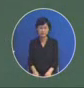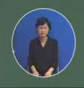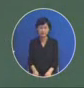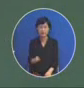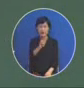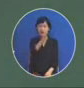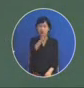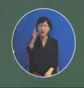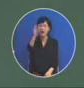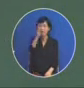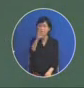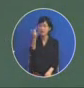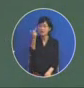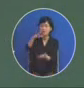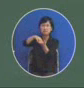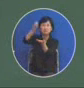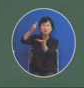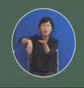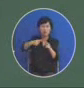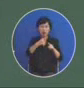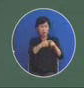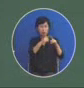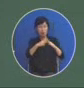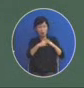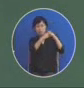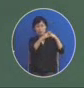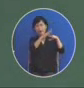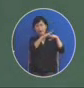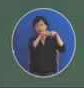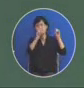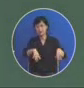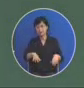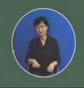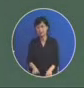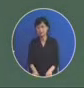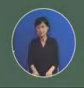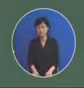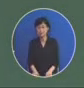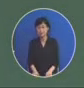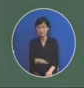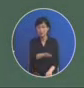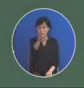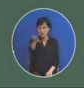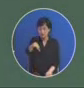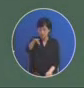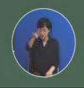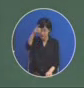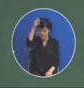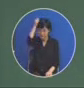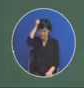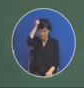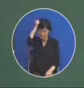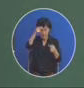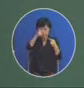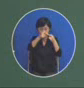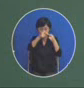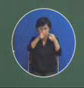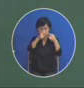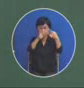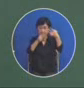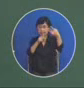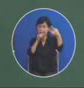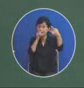이걸 빼버리면 큰일 납니다. When you take out the temple of Mount Calvary, 자, then that's when you're in trouble. 먼저 알아야 될 게 세 가지 있습니다. There's something that you must